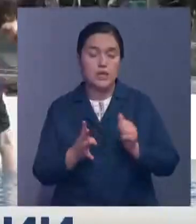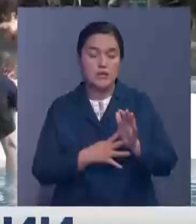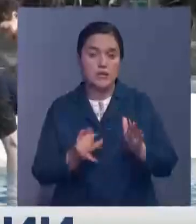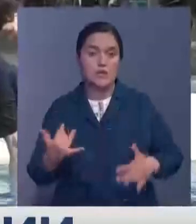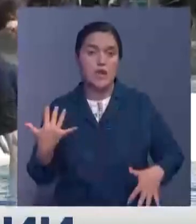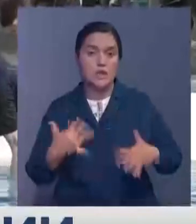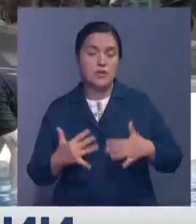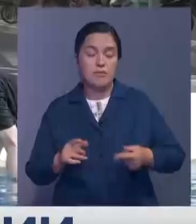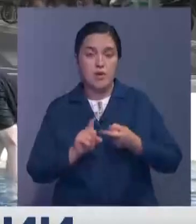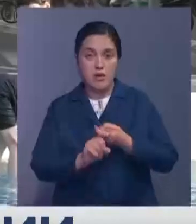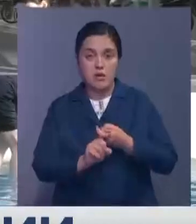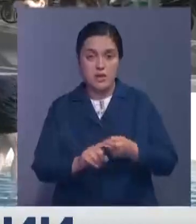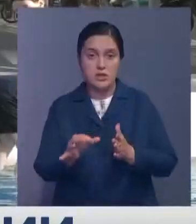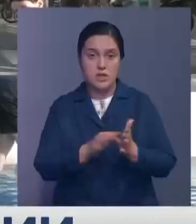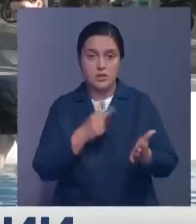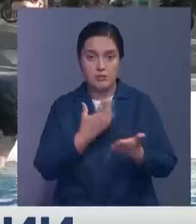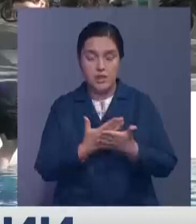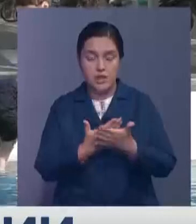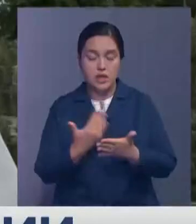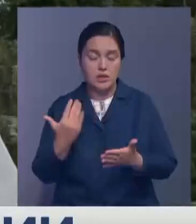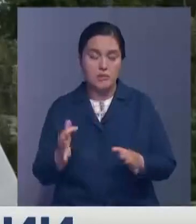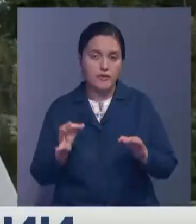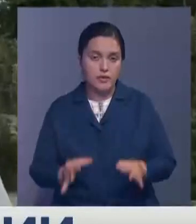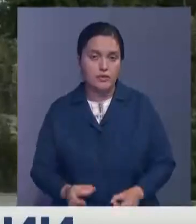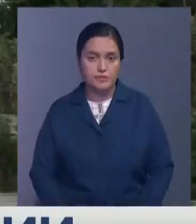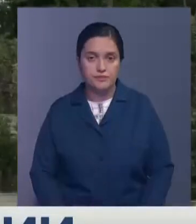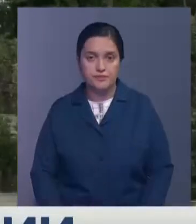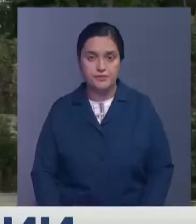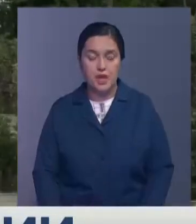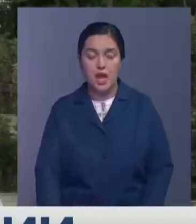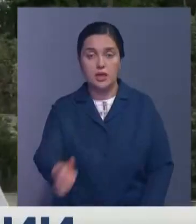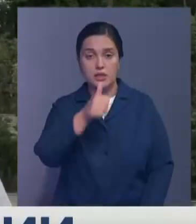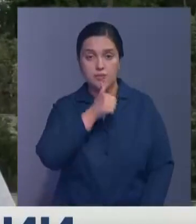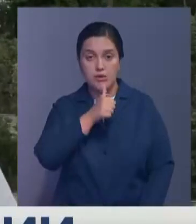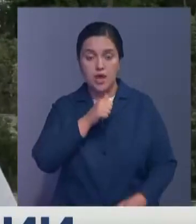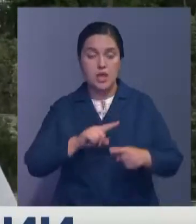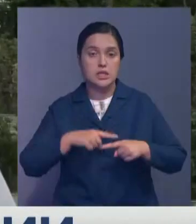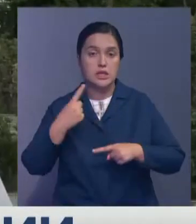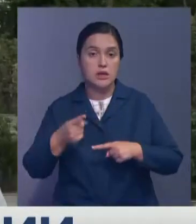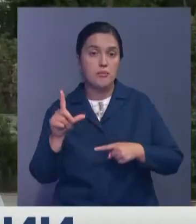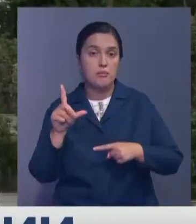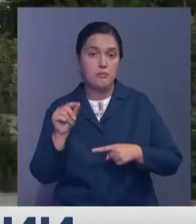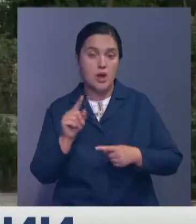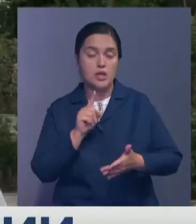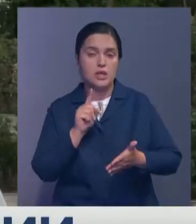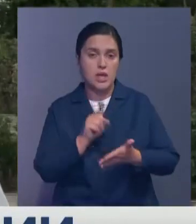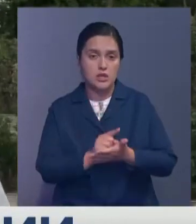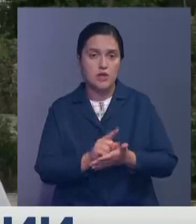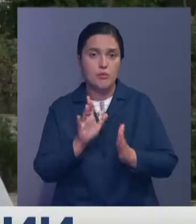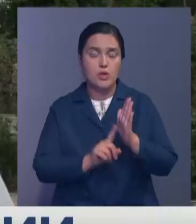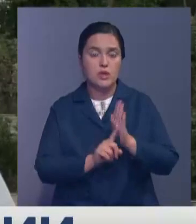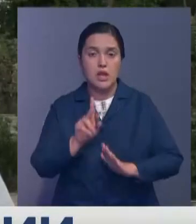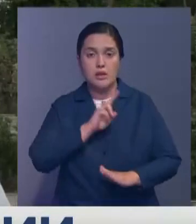ослабление карантина сразу продемонстрировало их правоту. В качестве эксперимента со следующего понедельника должны возобновить свою